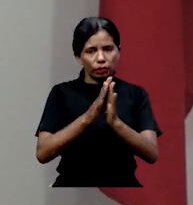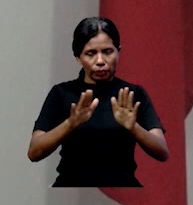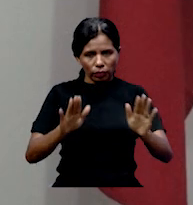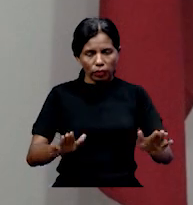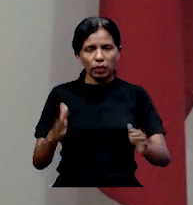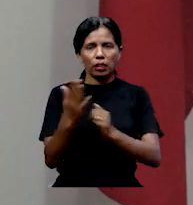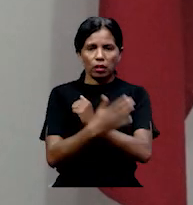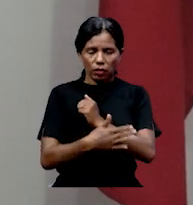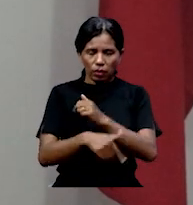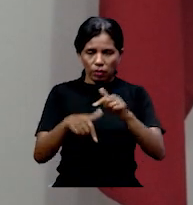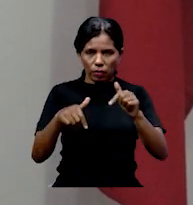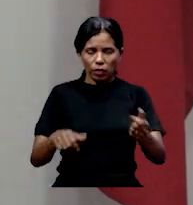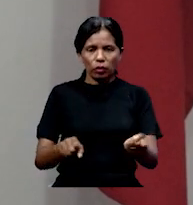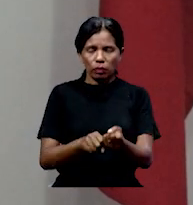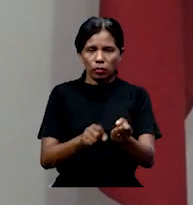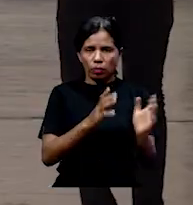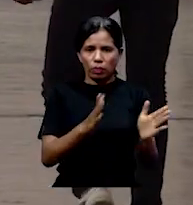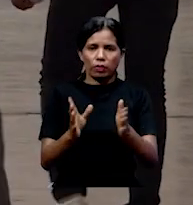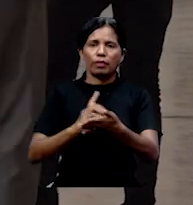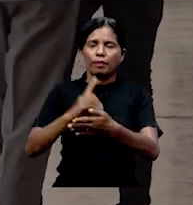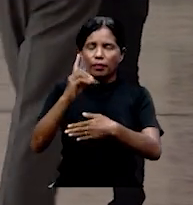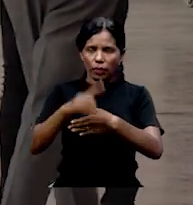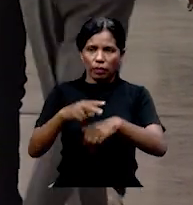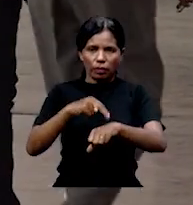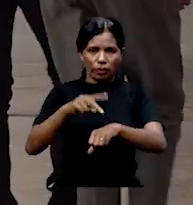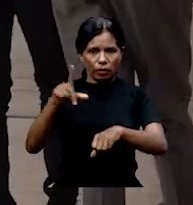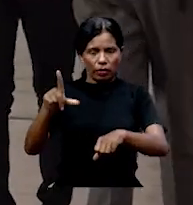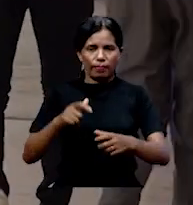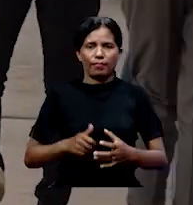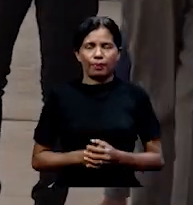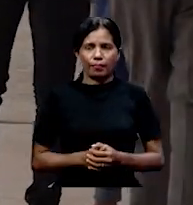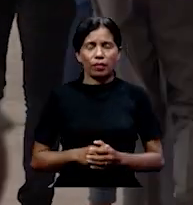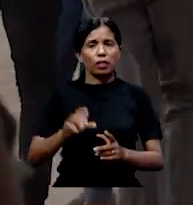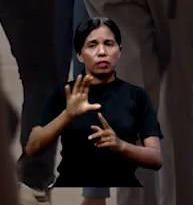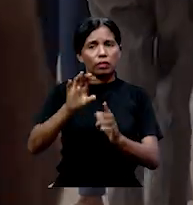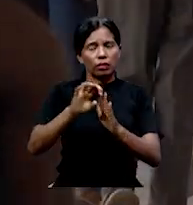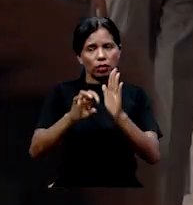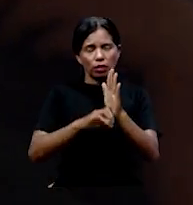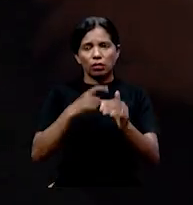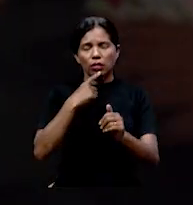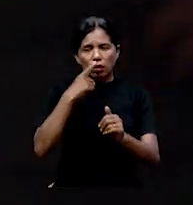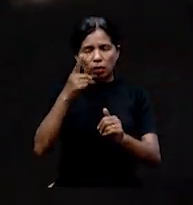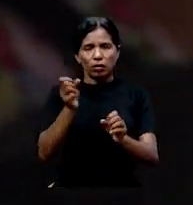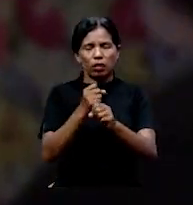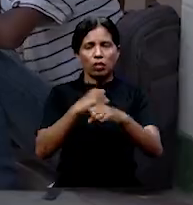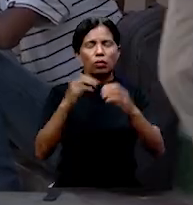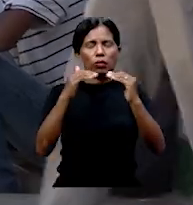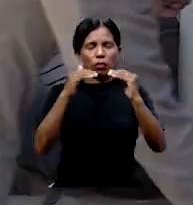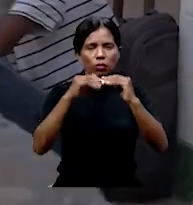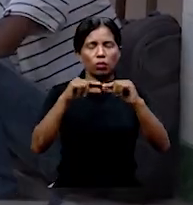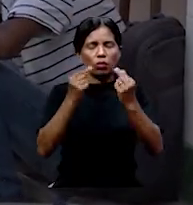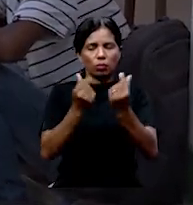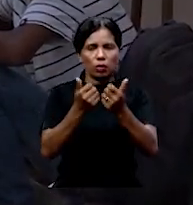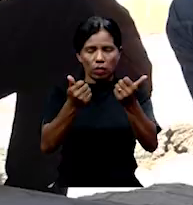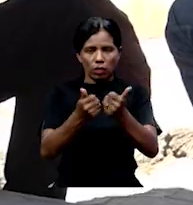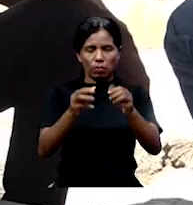laran, contribui ba processo de desenvolvimento nacional. Se ve stato ne afirma, se hala dialogo ho grupo arte marciais no